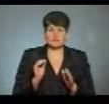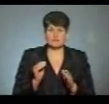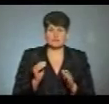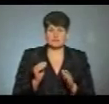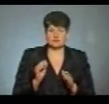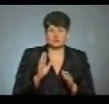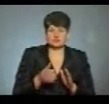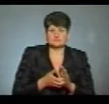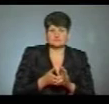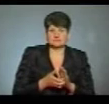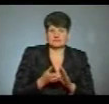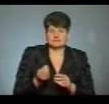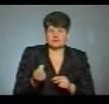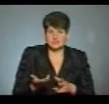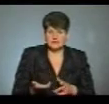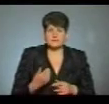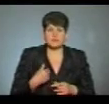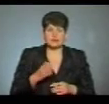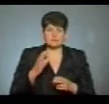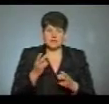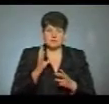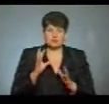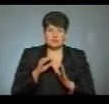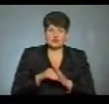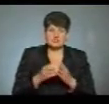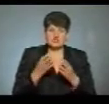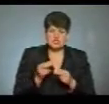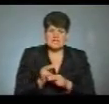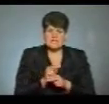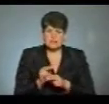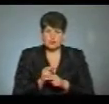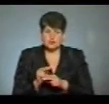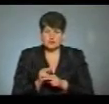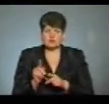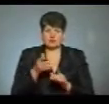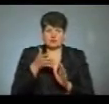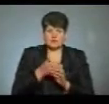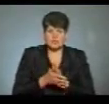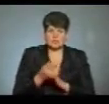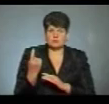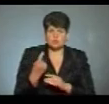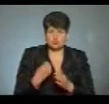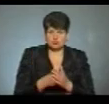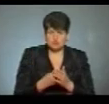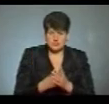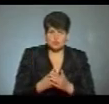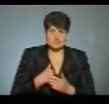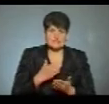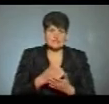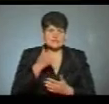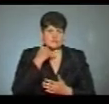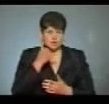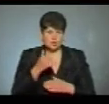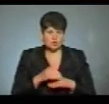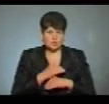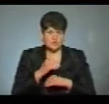буде недостатнім, тому нам потрібно буде вносити ще корективи і зміни щодо видатків обласного бюджету. На цій телефонний дзвіночок. Доброго